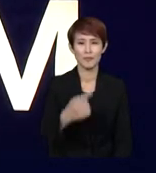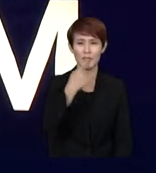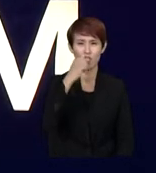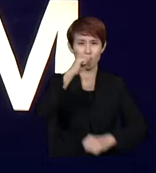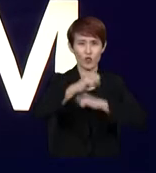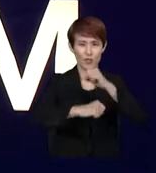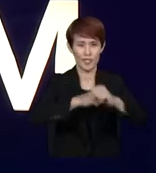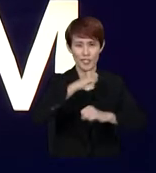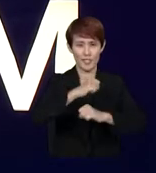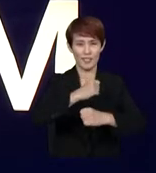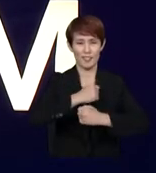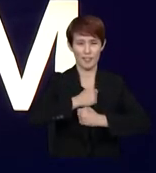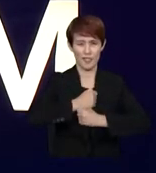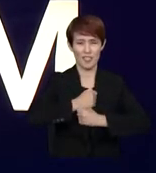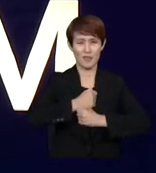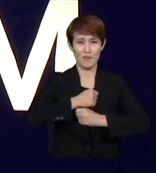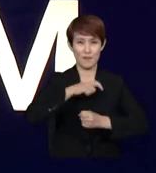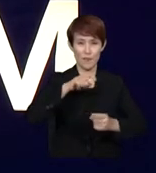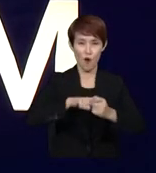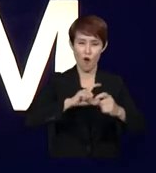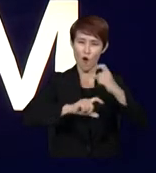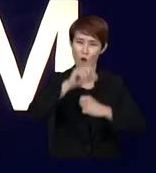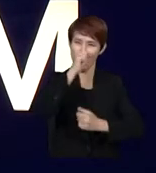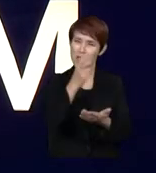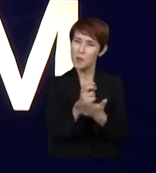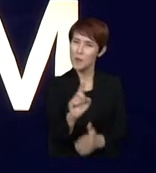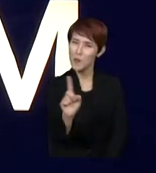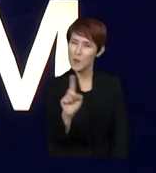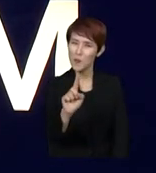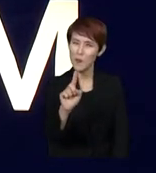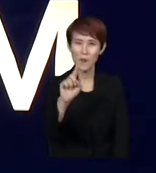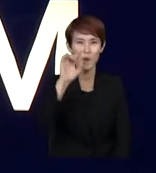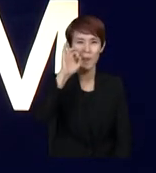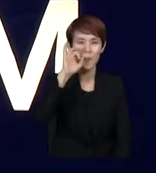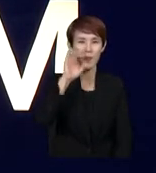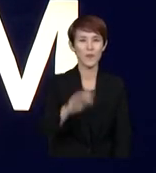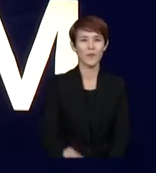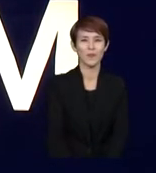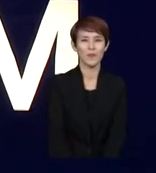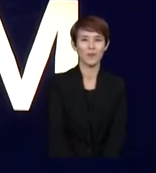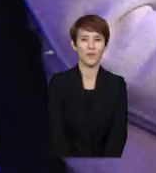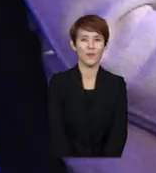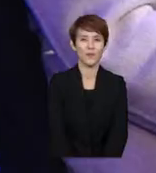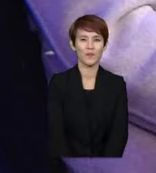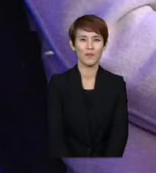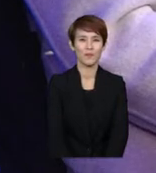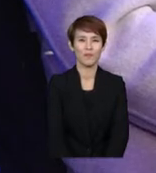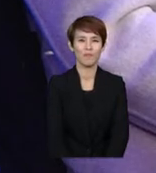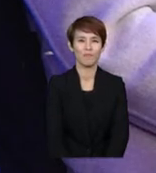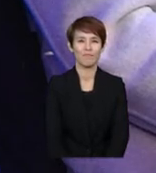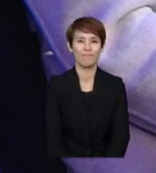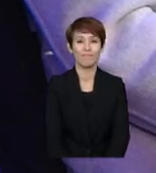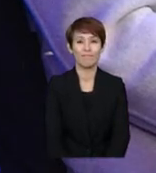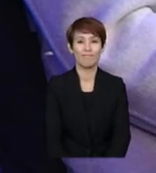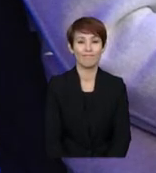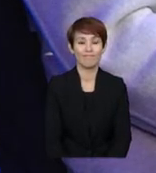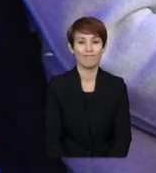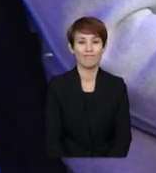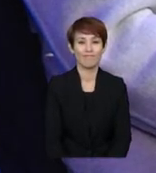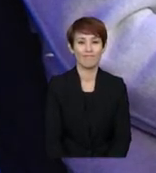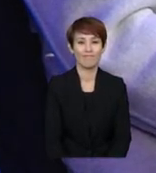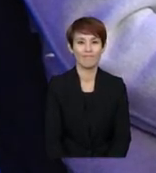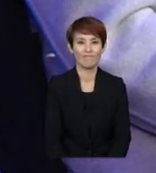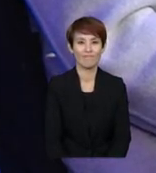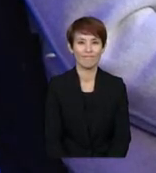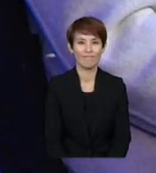민주주의를 지키기 위한 더 나은 제도가 있을까요? 라고 아담 쉐보르스키 교수님께서 질문 보내주셨는데요. 답변